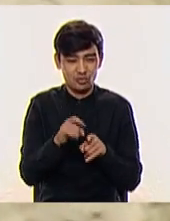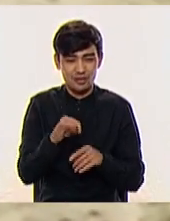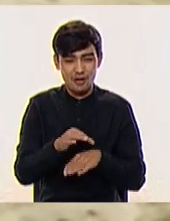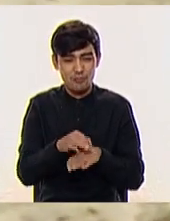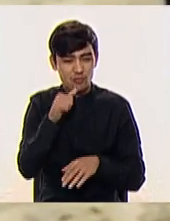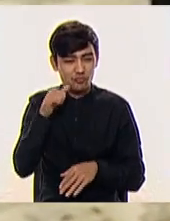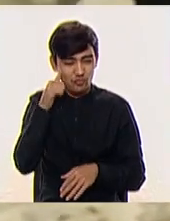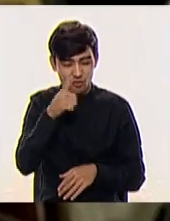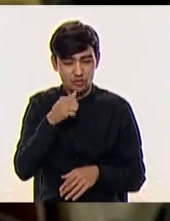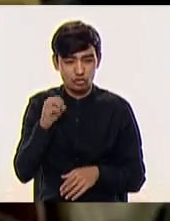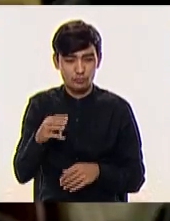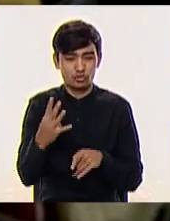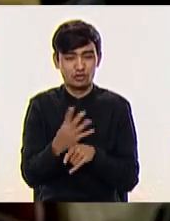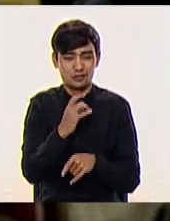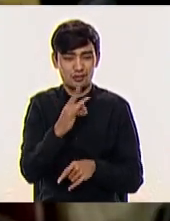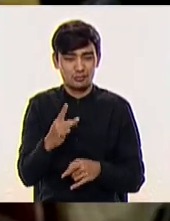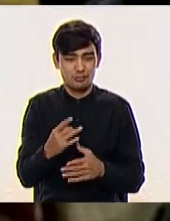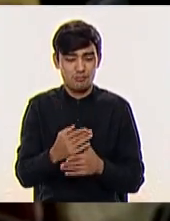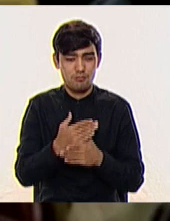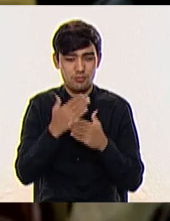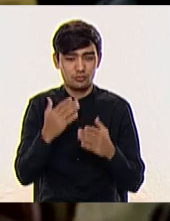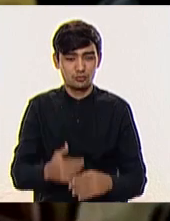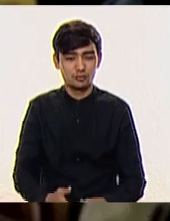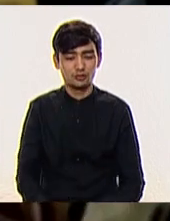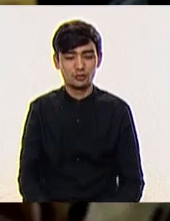период прошлого года в 4 раза.